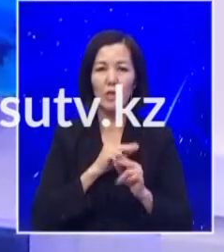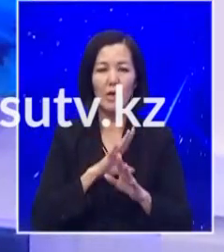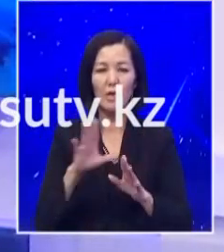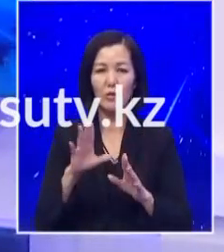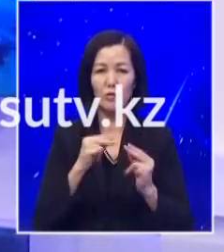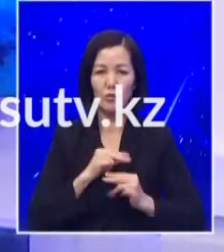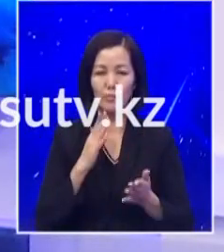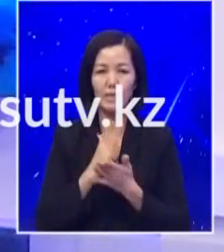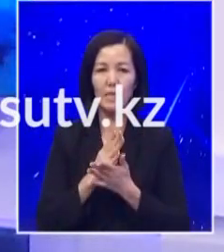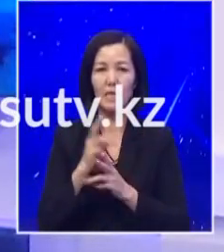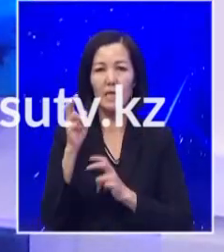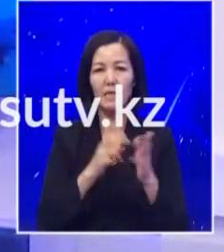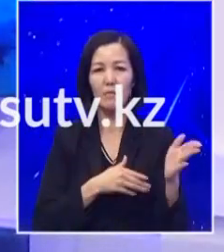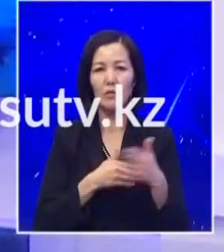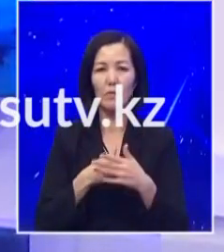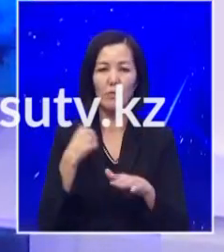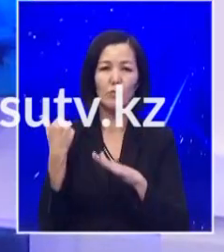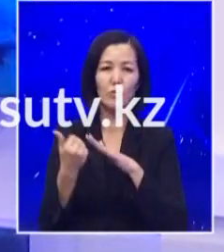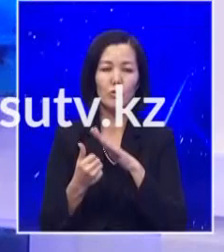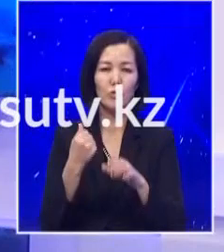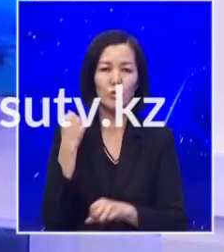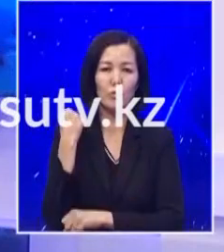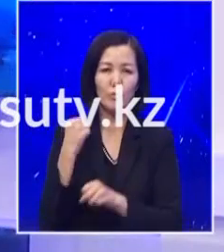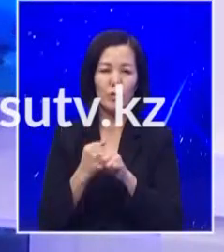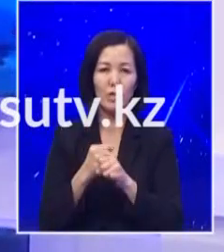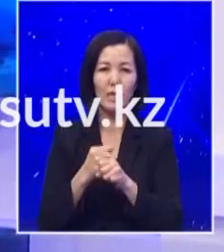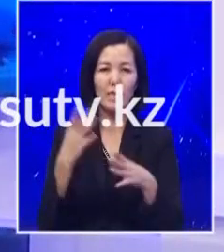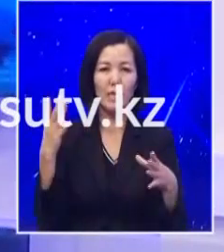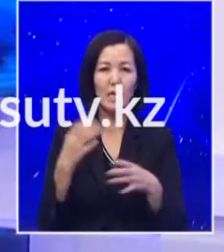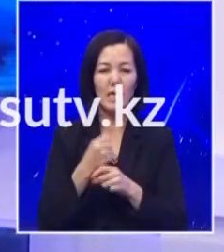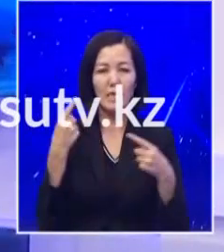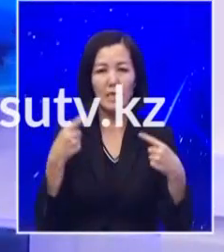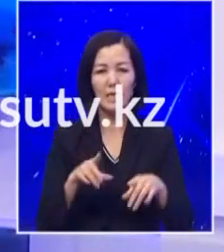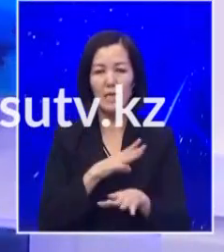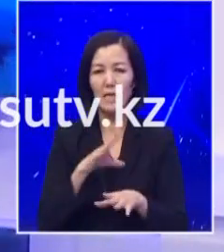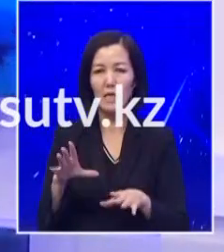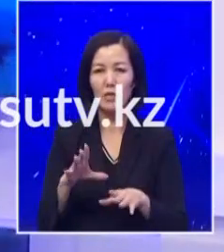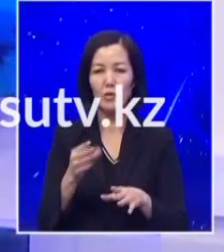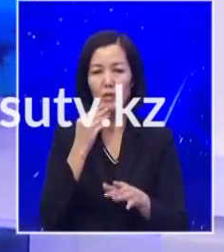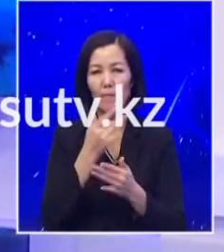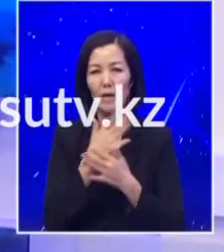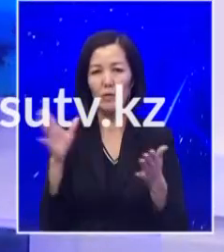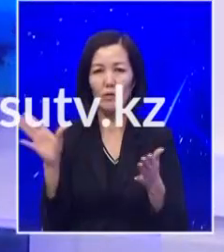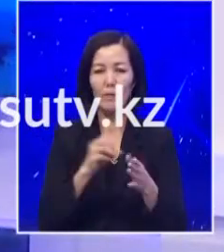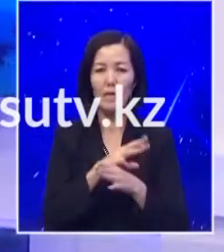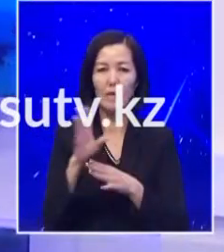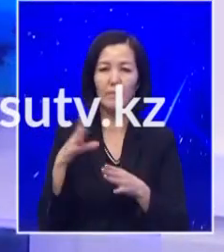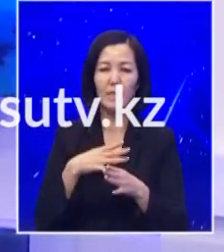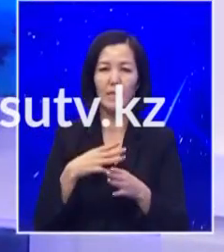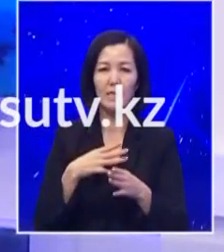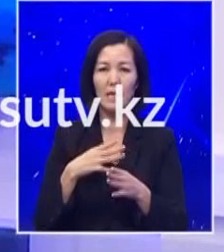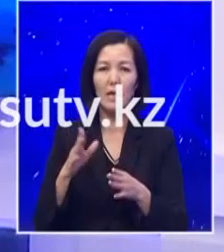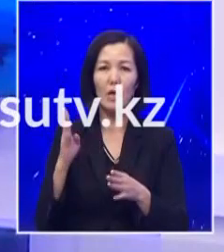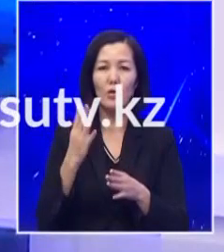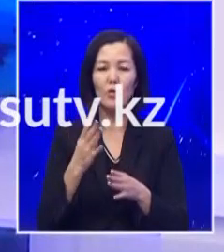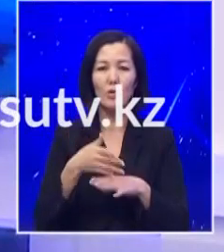істеді. Кәсіпорындар жабылу, жұмысшыларды қысқарту дерегі тіркелген жоқ. Азық-түлікпен қамту алға қойылды. 4 наубайхана тоқтаусыз